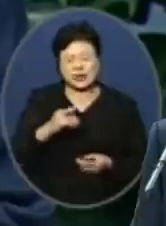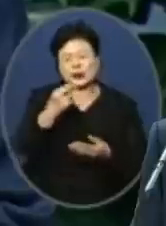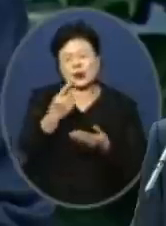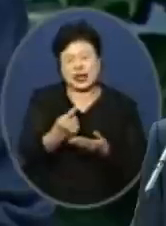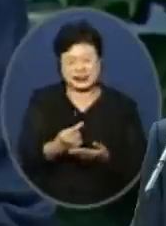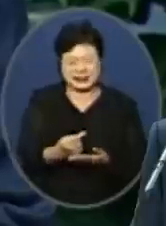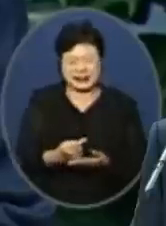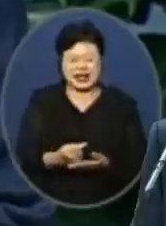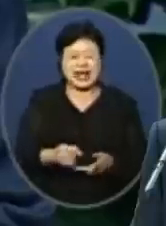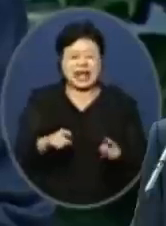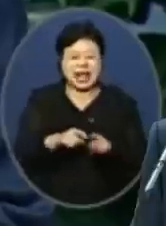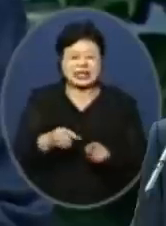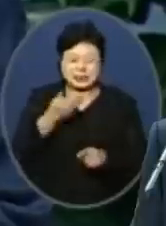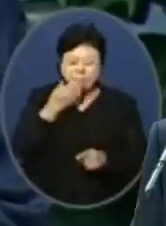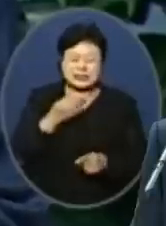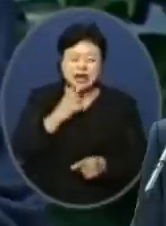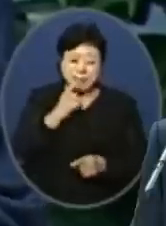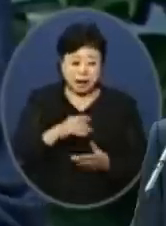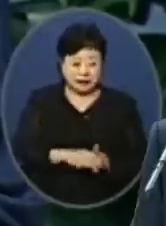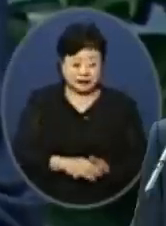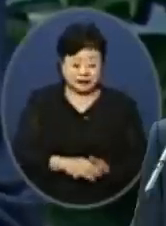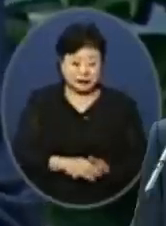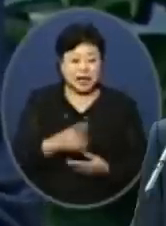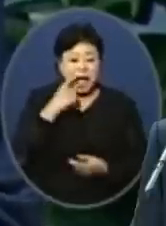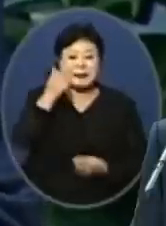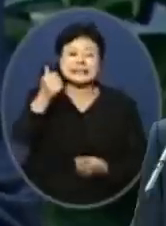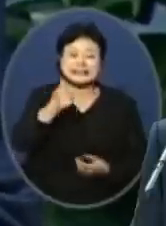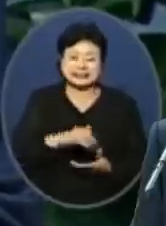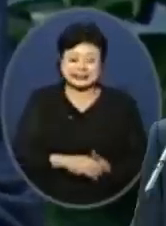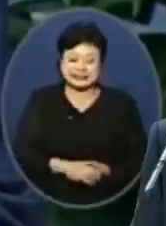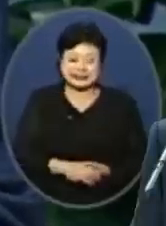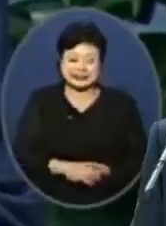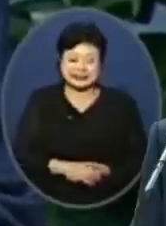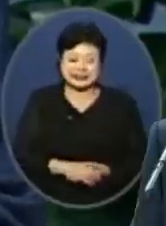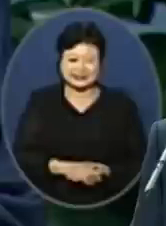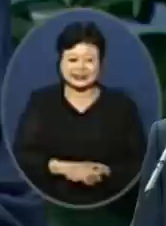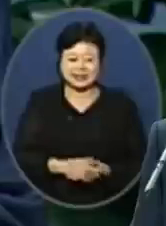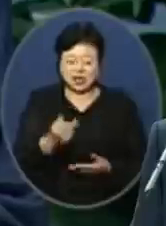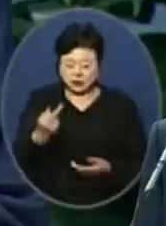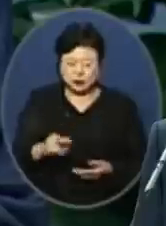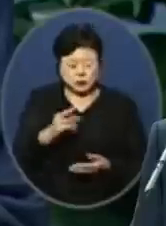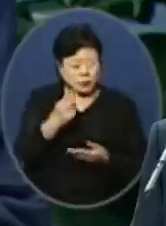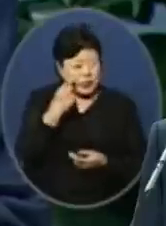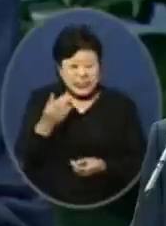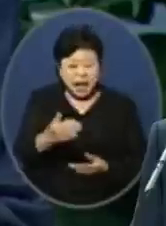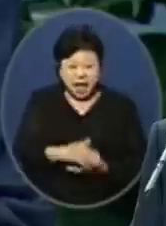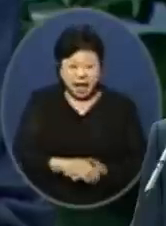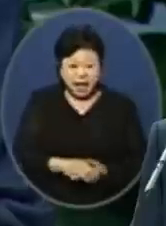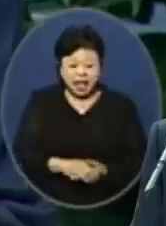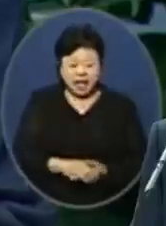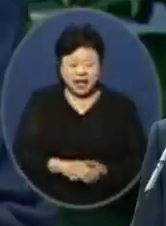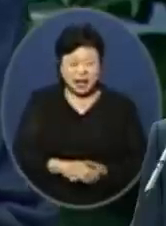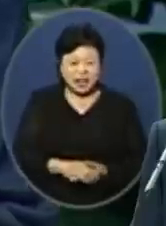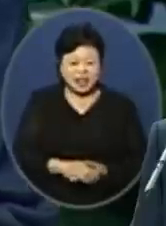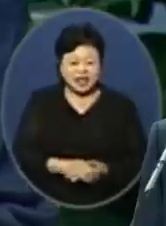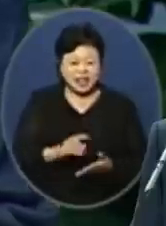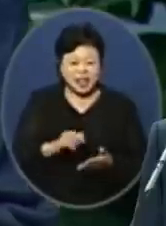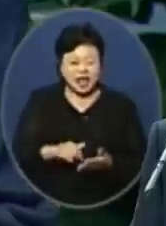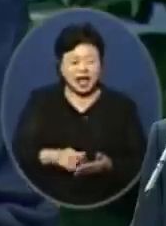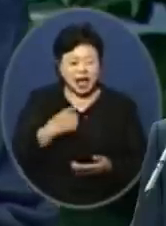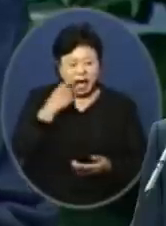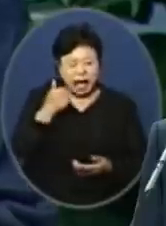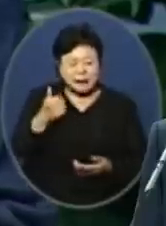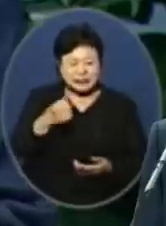동생이 돌아왔으니 우리 함께 먹고 즐기자. 아버지 동생이 돌아왔다고요? 저놈 아버지